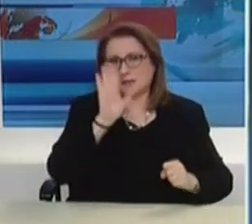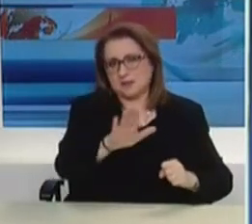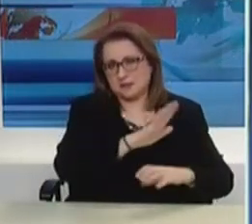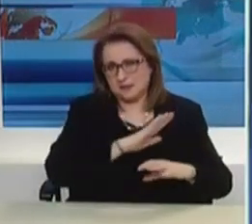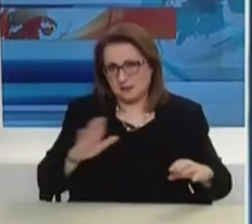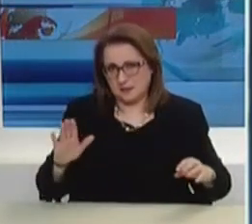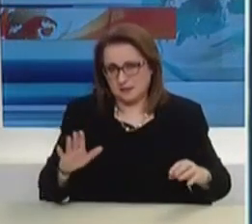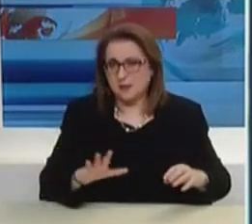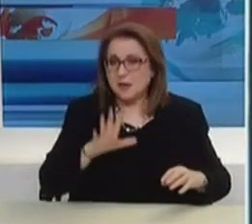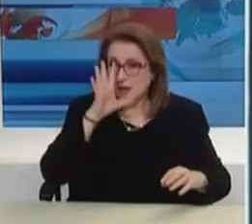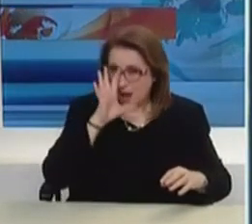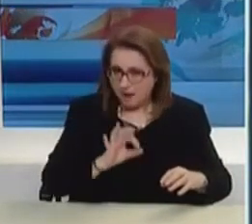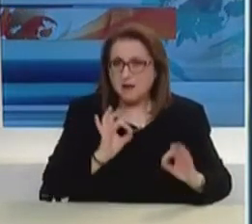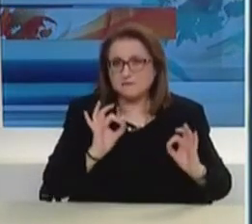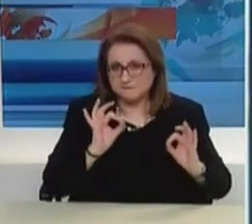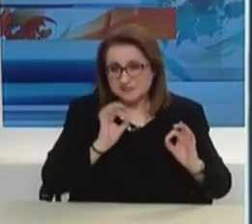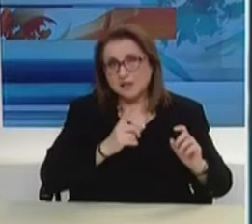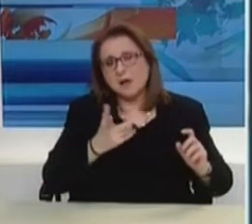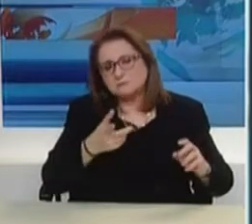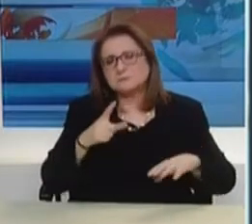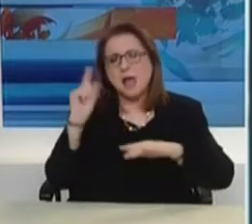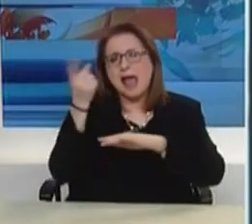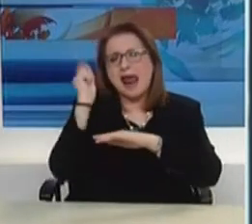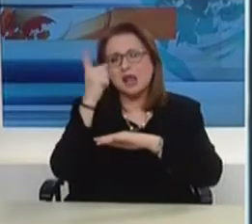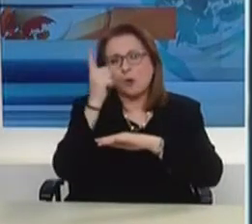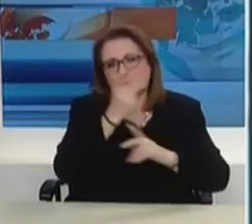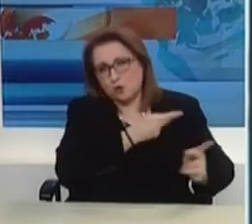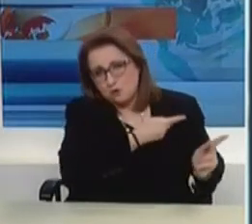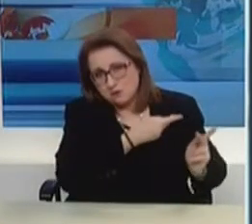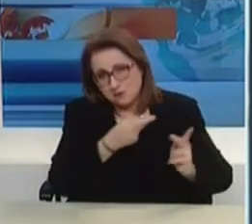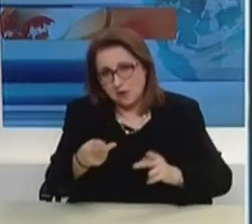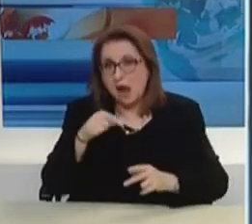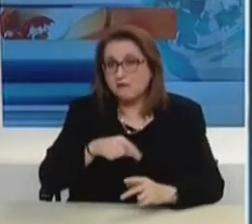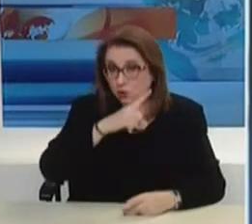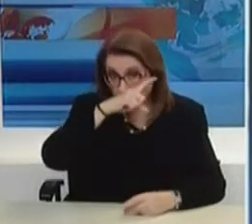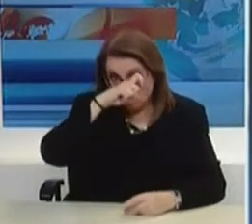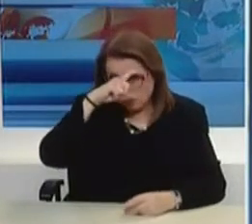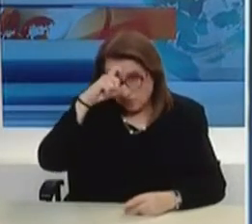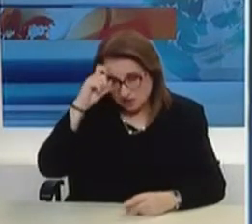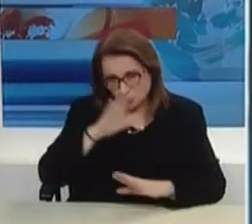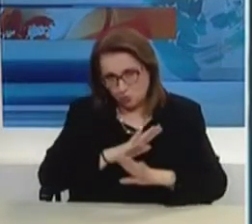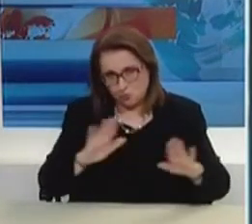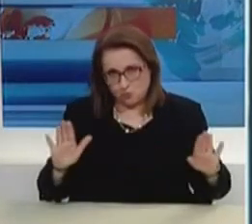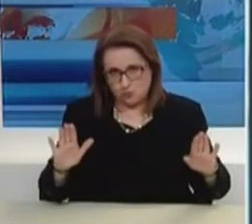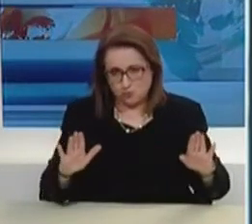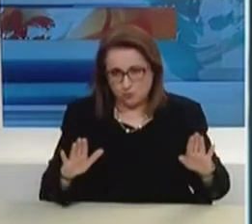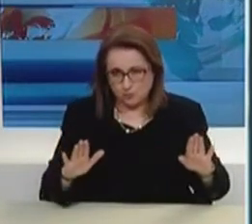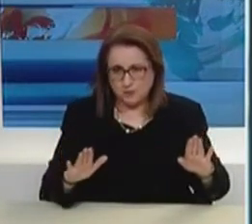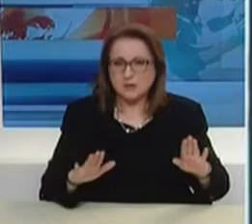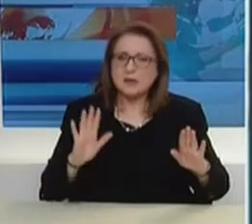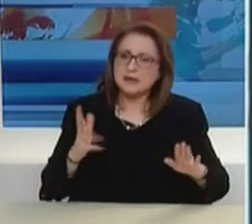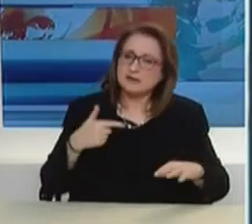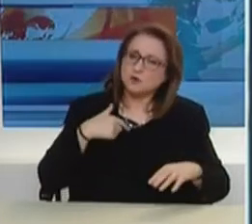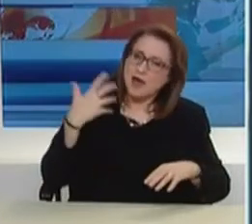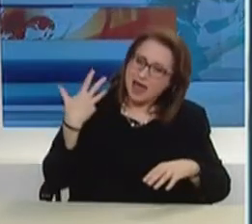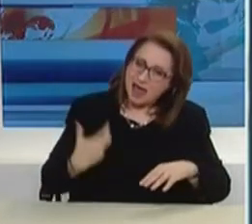οι αεροδιακομιδές είναι δύσκολες. Σε κάθε περίπτωση όμως θέλω να σας θυμίσω ότι υπάρχει όχι ένα γενικό